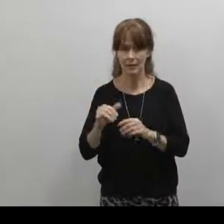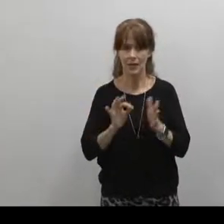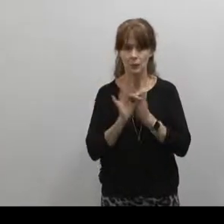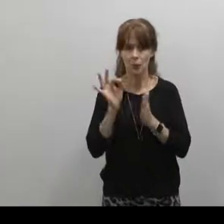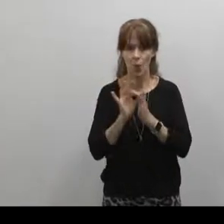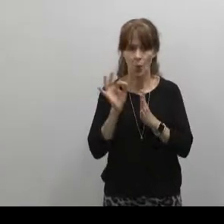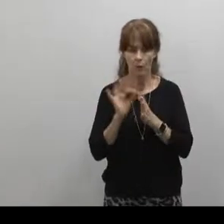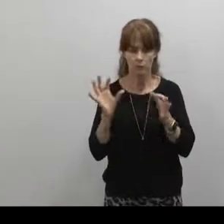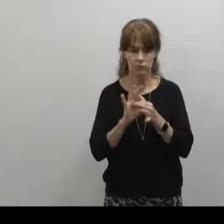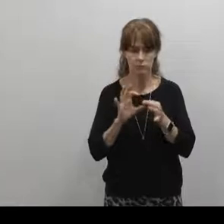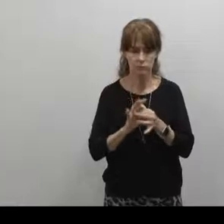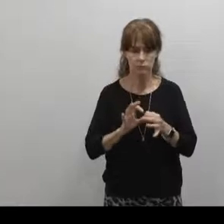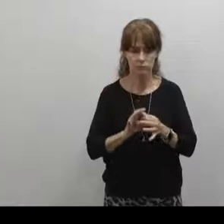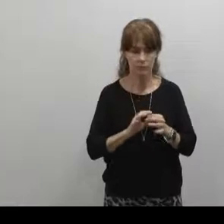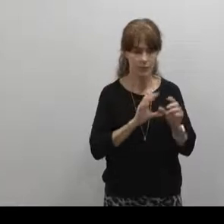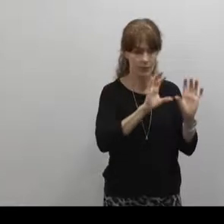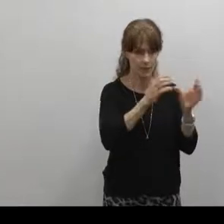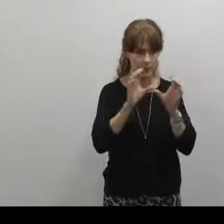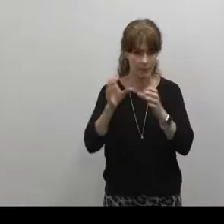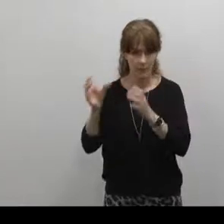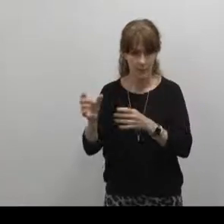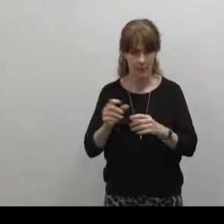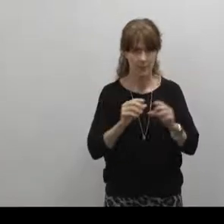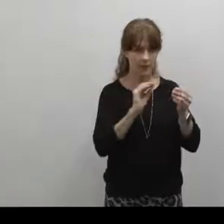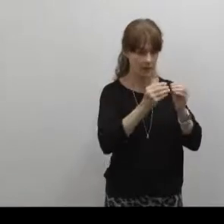hết hay cho nhẹ bàn vận tụ